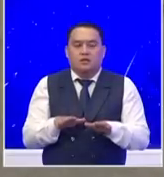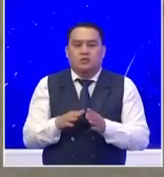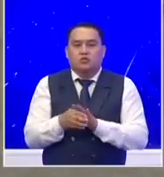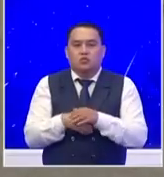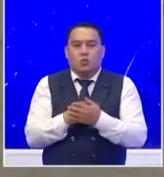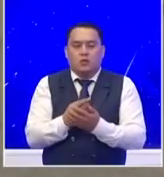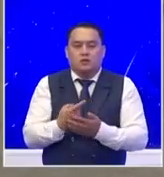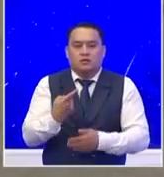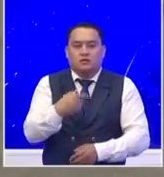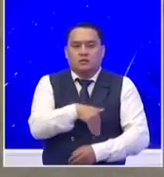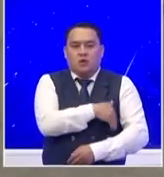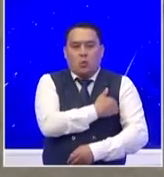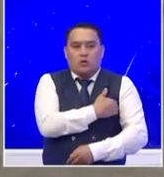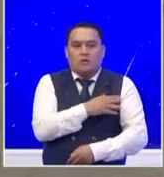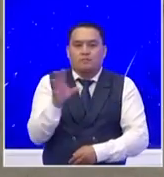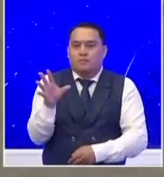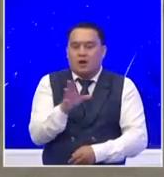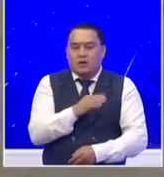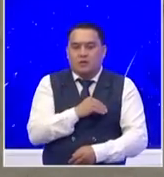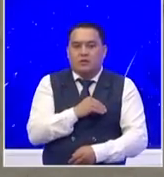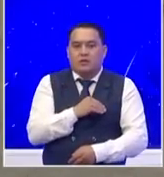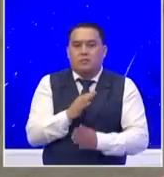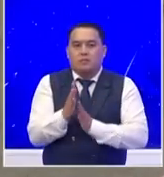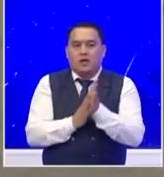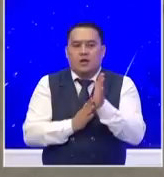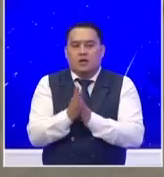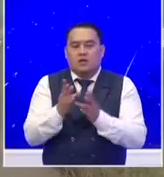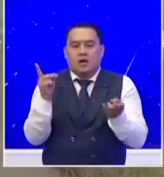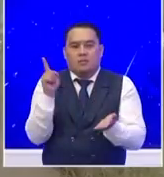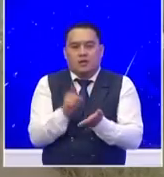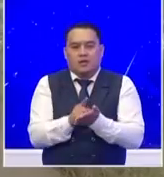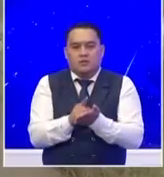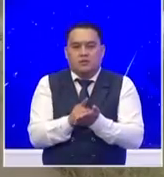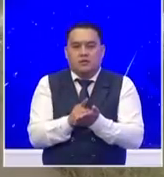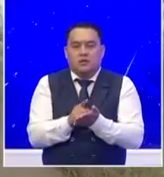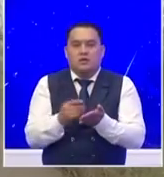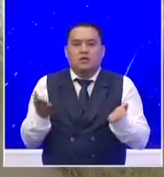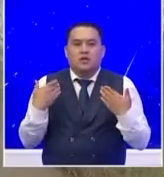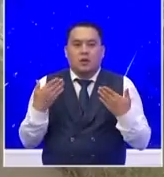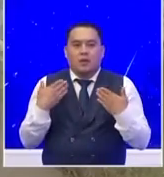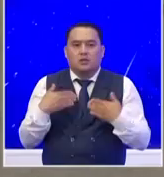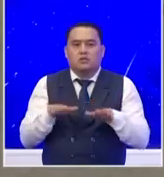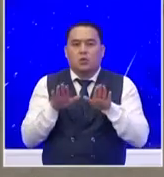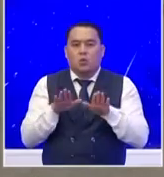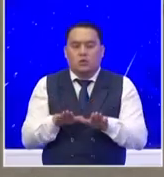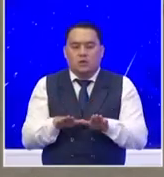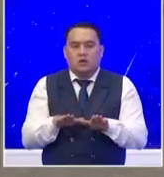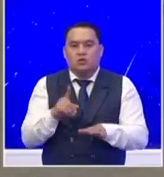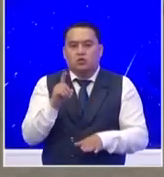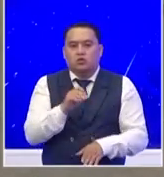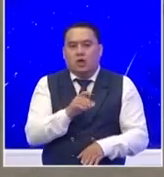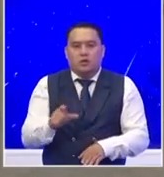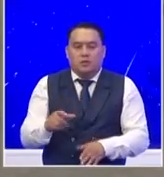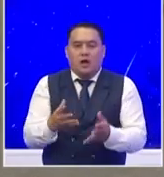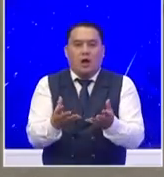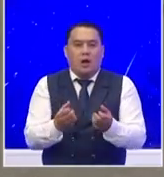санитайзерлардың, тепловизорлардың, бетпердемен перчаткалардың болуы шарт. Демалыс аймағы 100 адамнан артық демалушыларды қабылдайтын